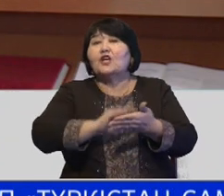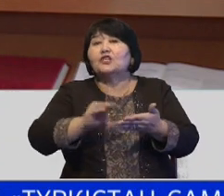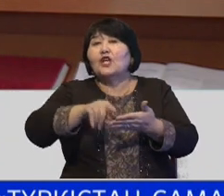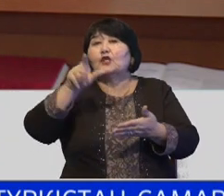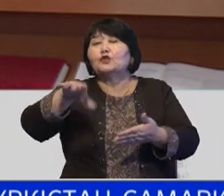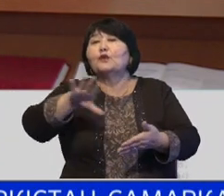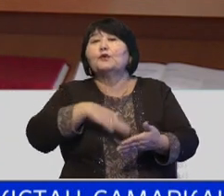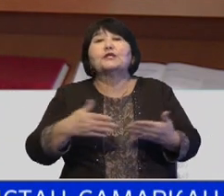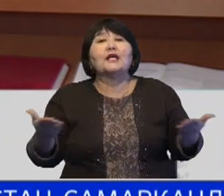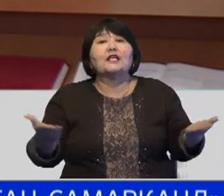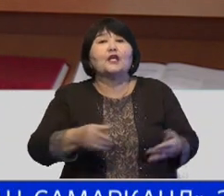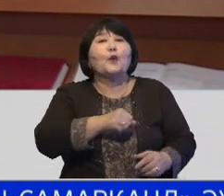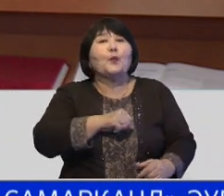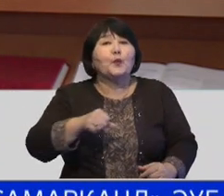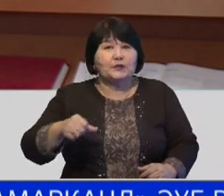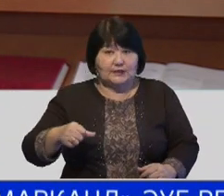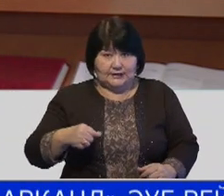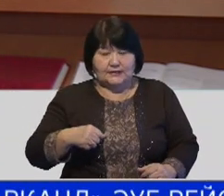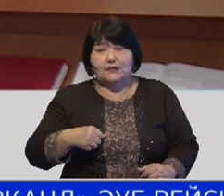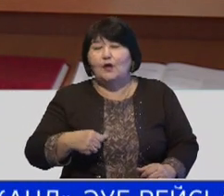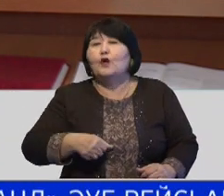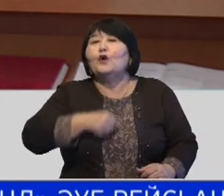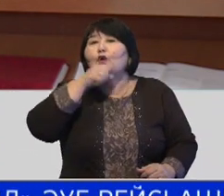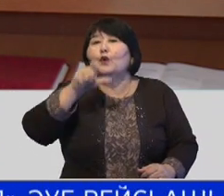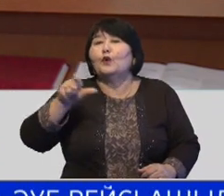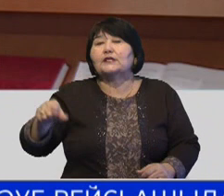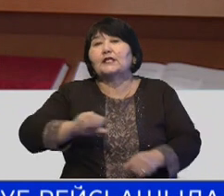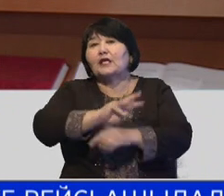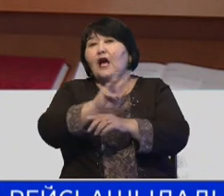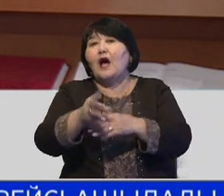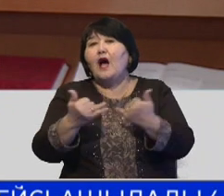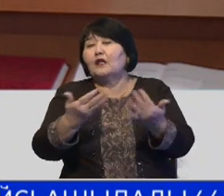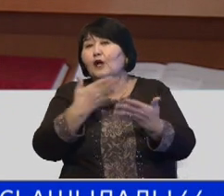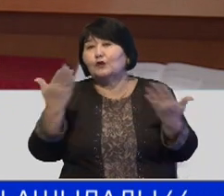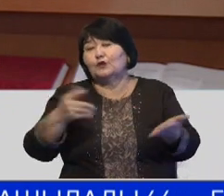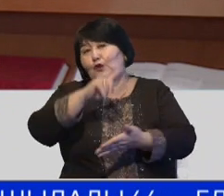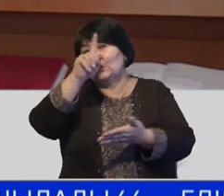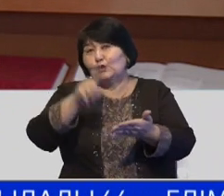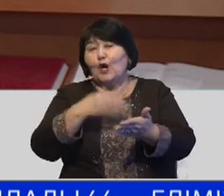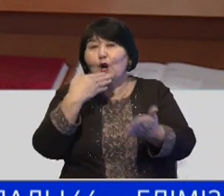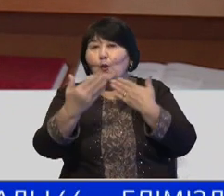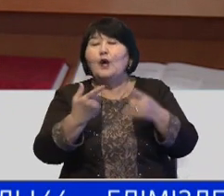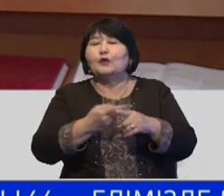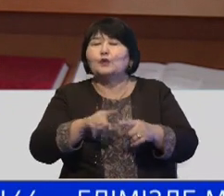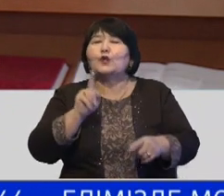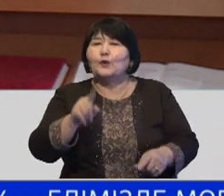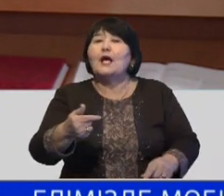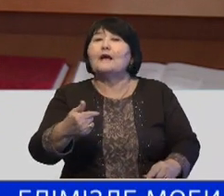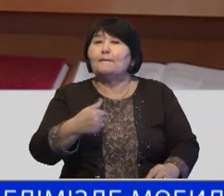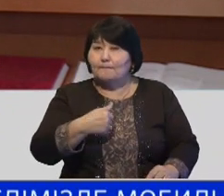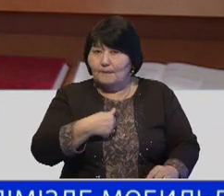жазушысы болдыңыз, неге өзіңіз үлкен кісілерге де арнамадыңыз деген сұрақтар қойылған, сол кезде ол айтқан.